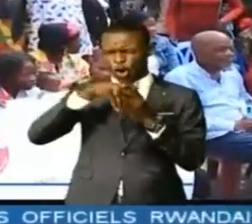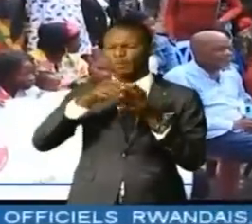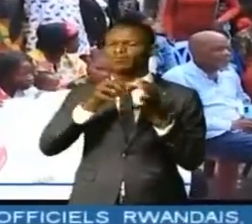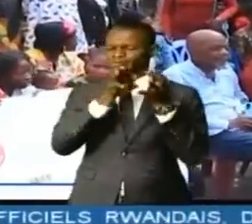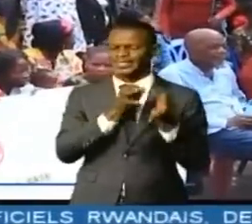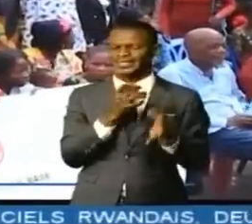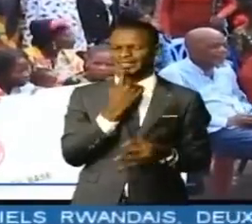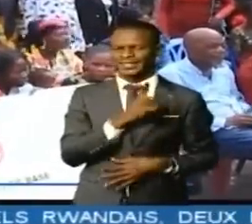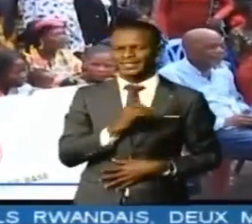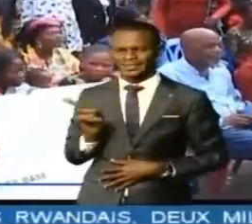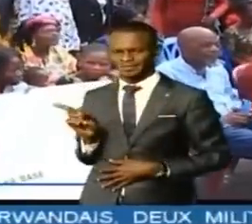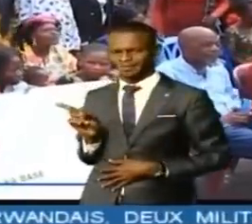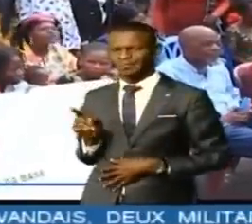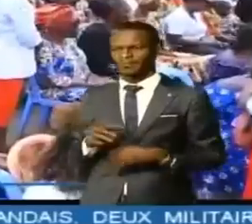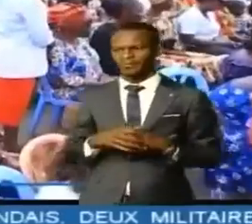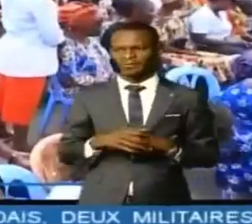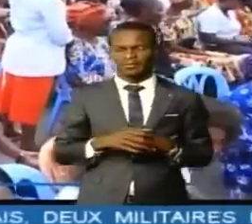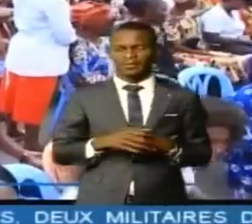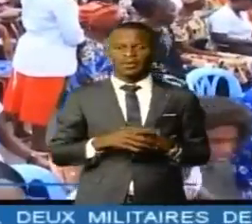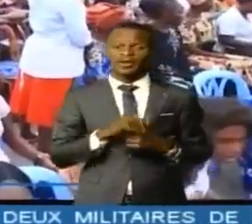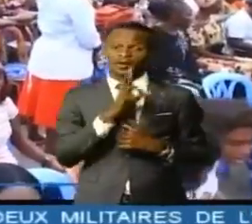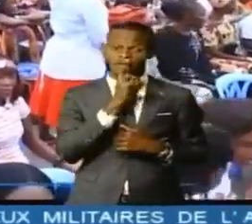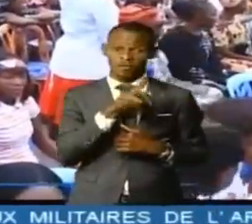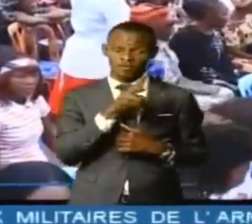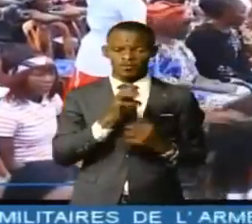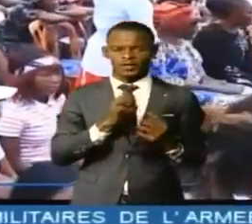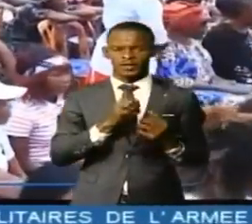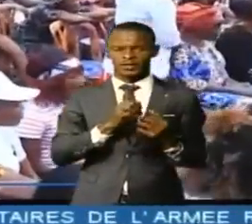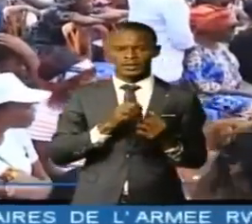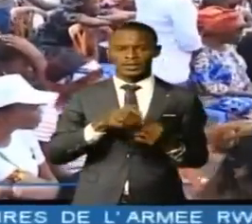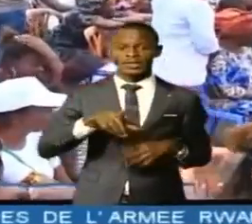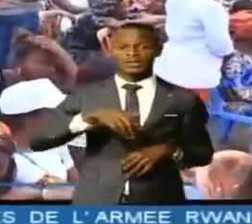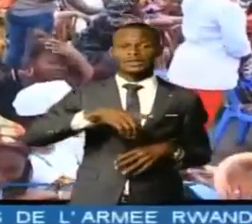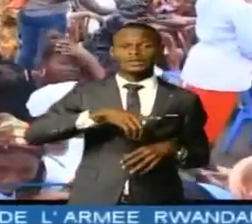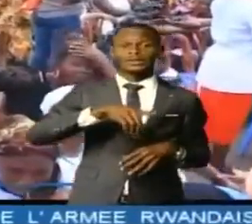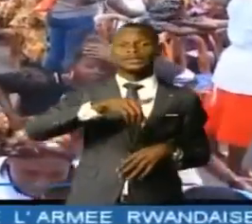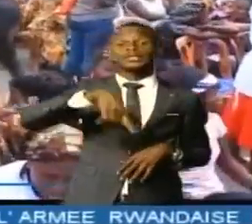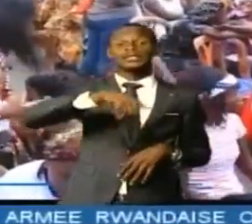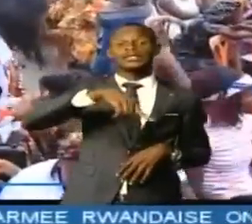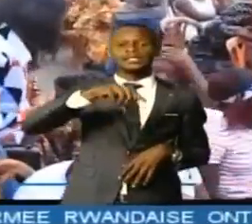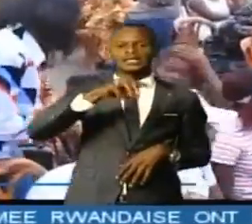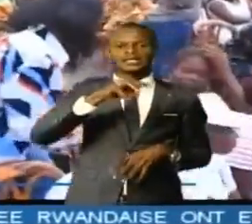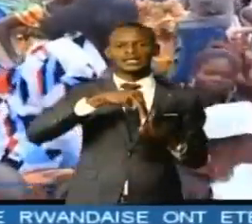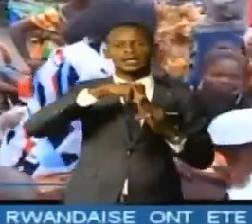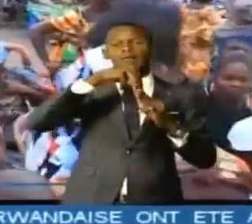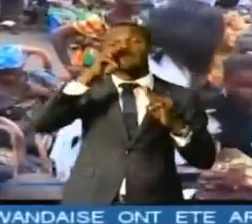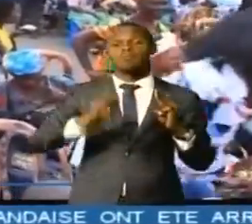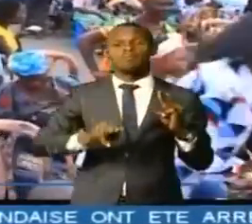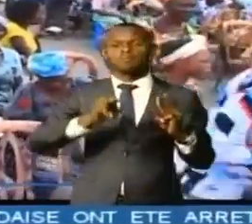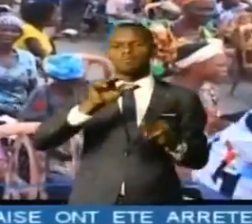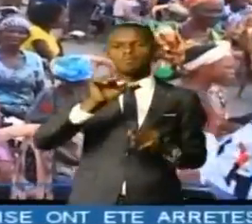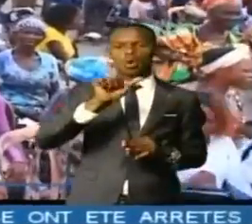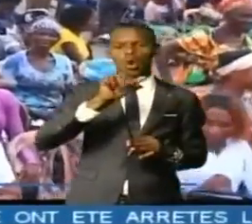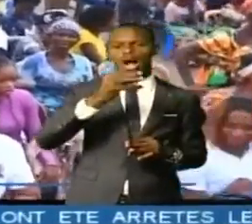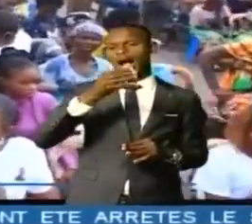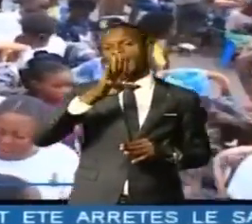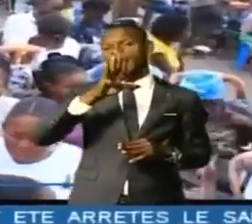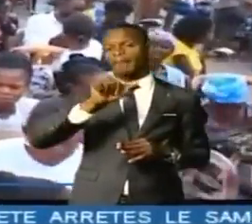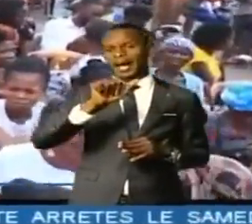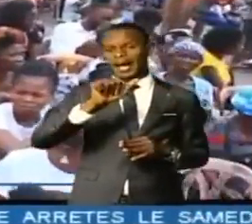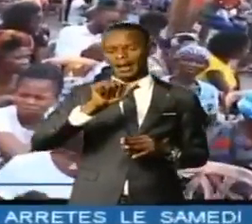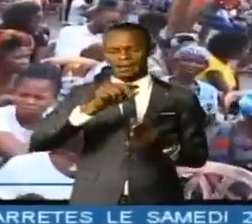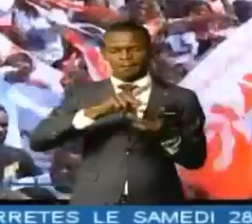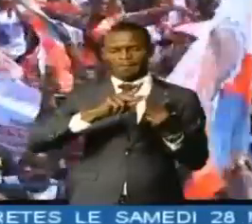de 5 communes que composent les districts de Mohamba, les militantes et militants de l'Union pour la Nation Congolaise, INC, se